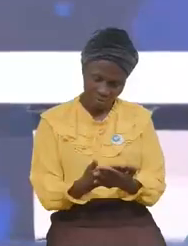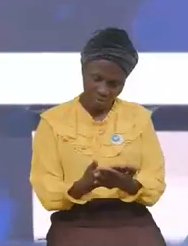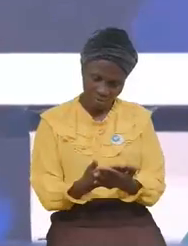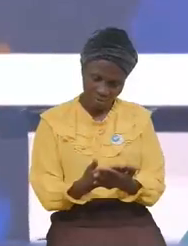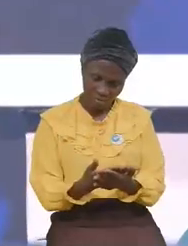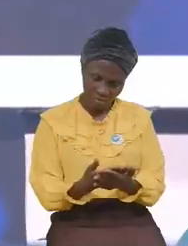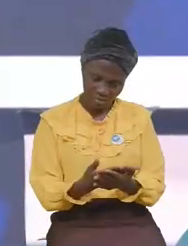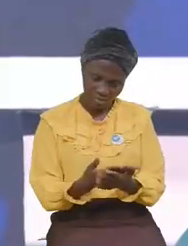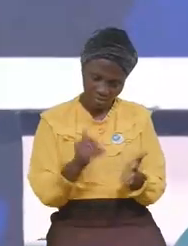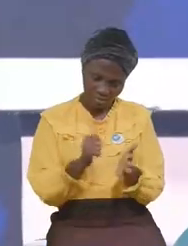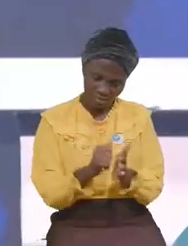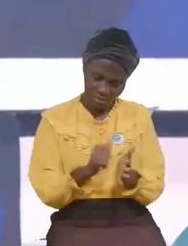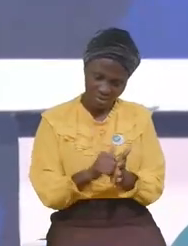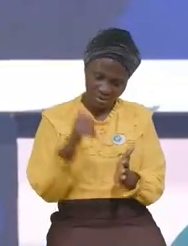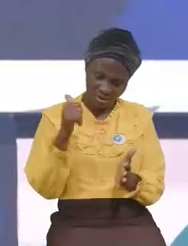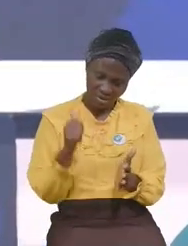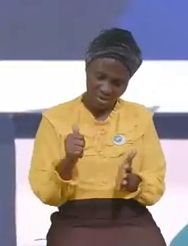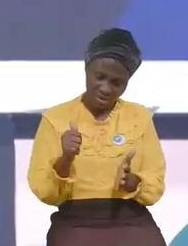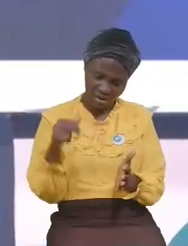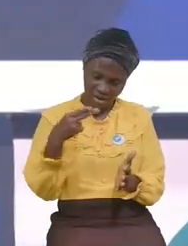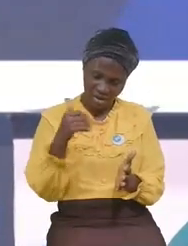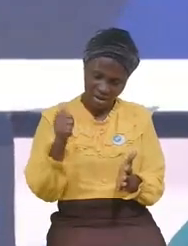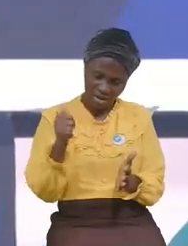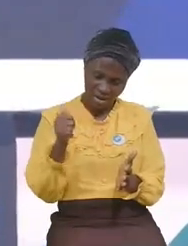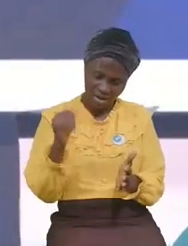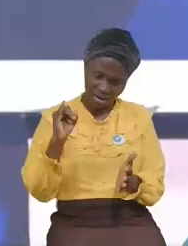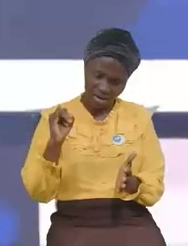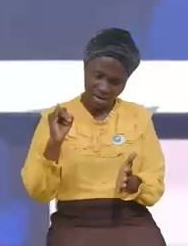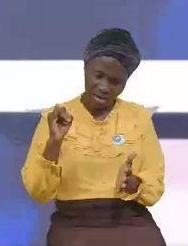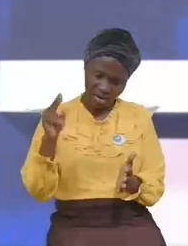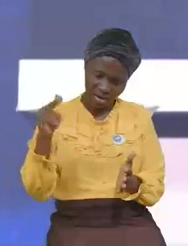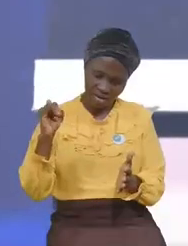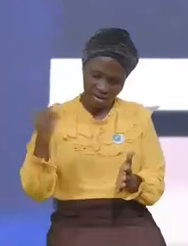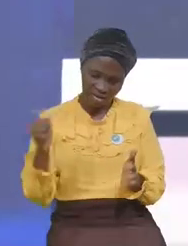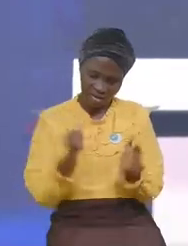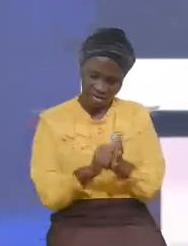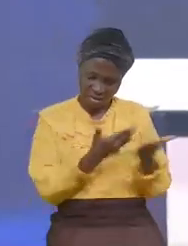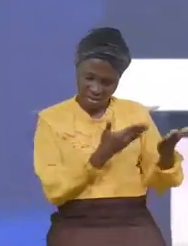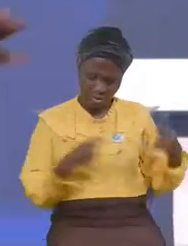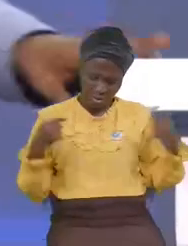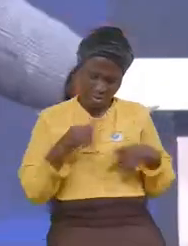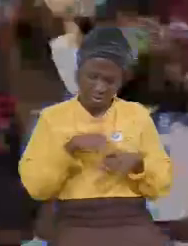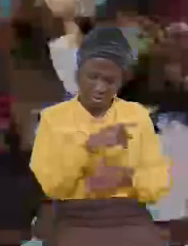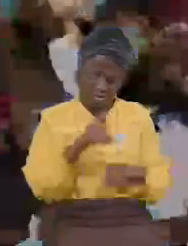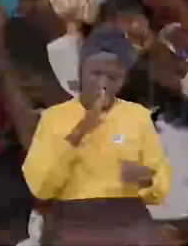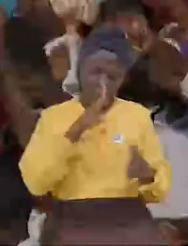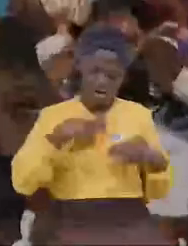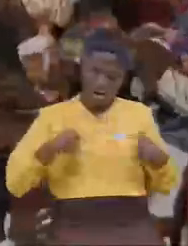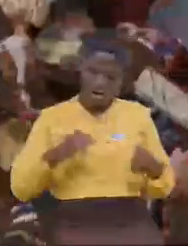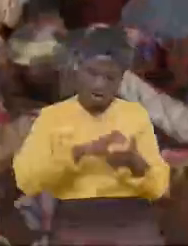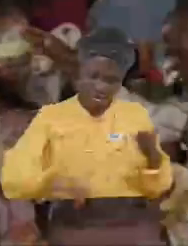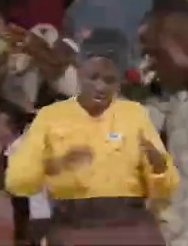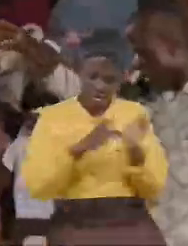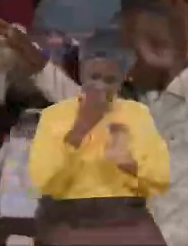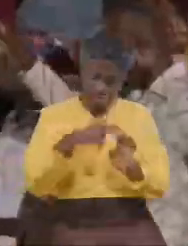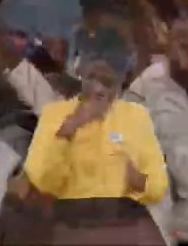Et l'hernie qui te cause la douleur, hernie,